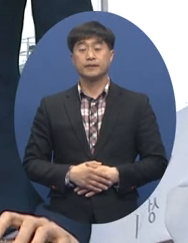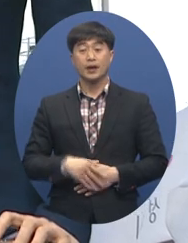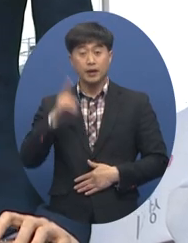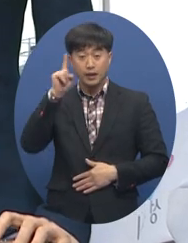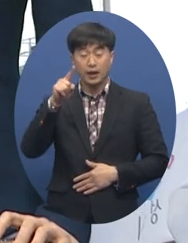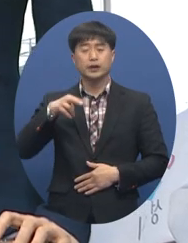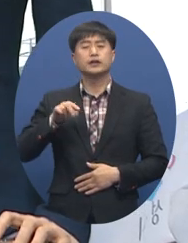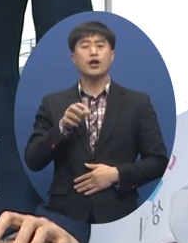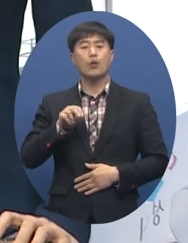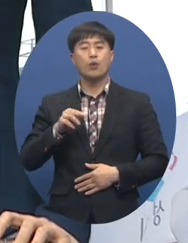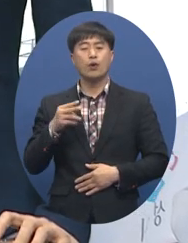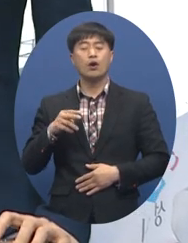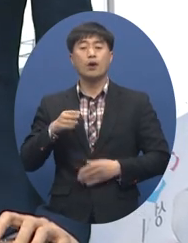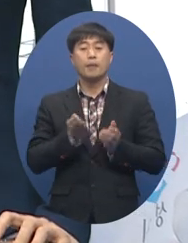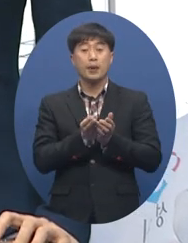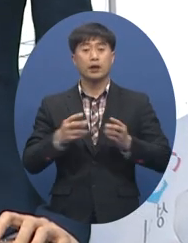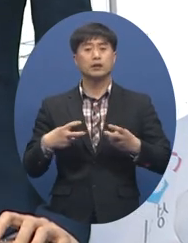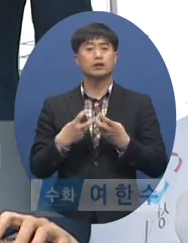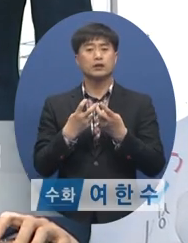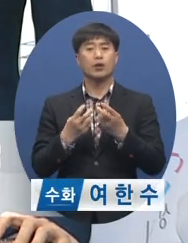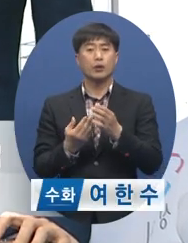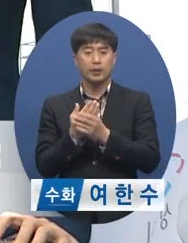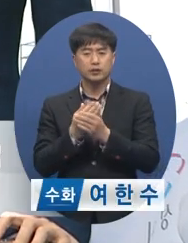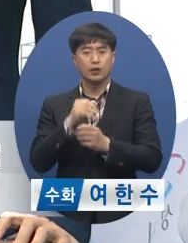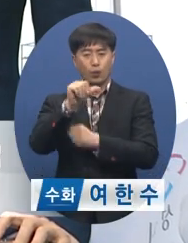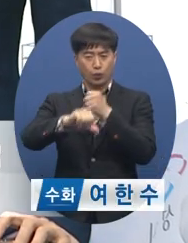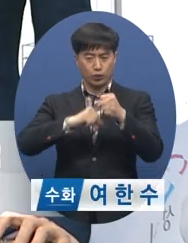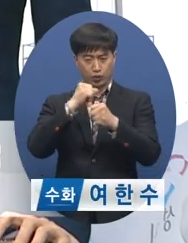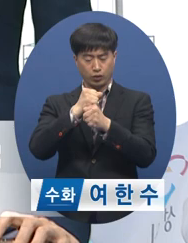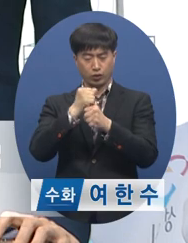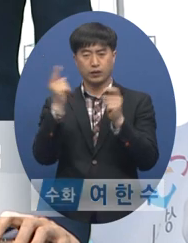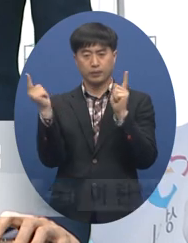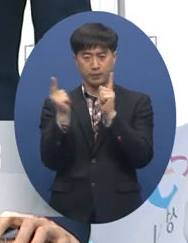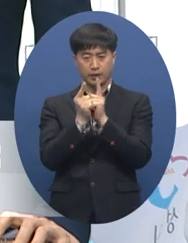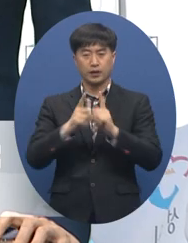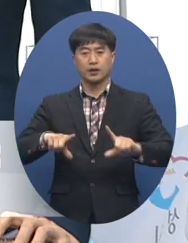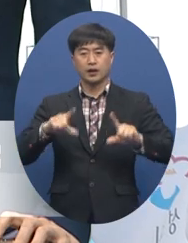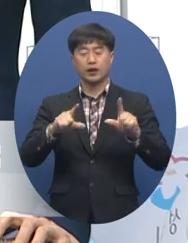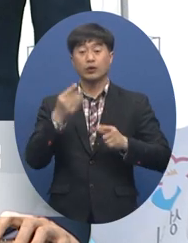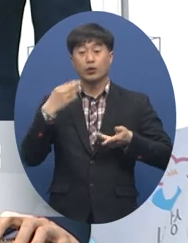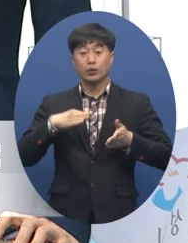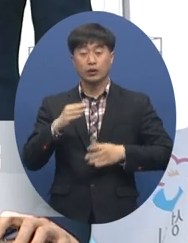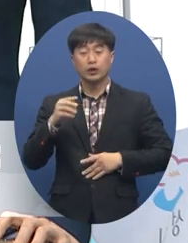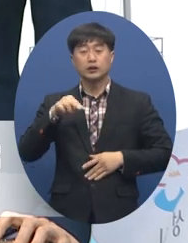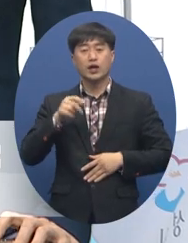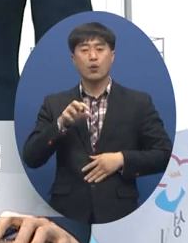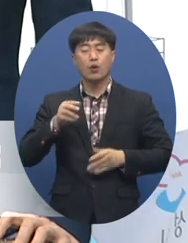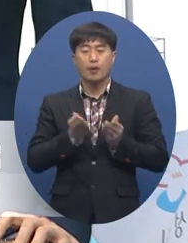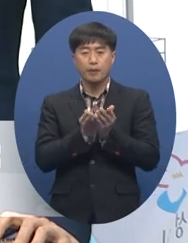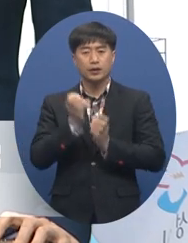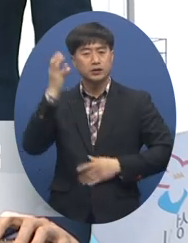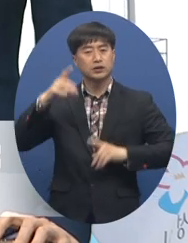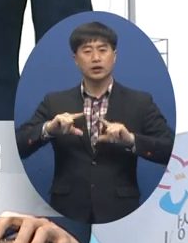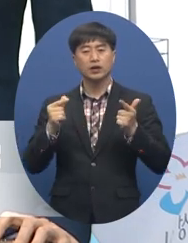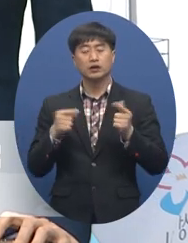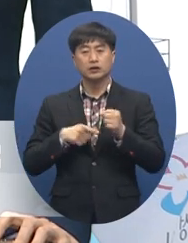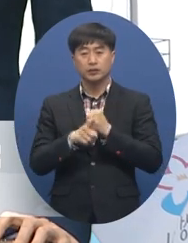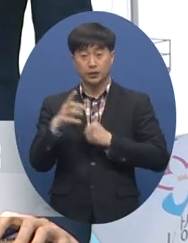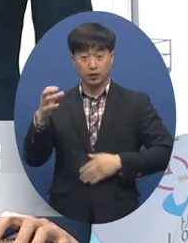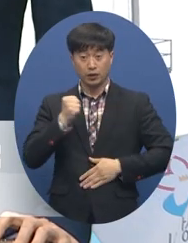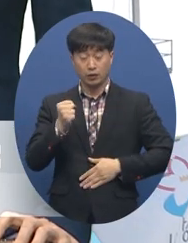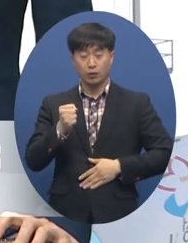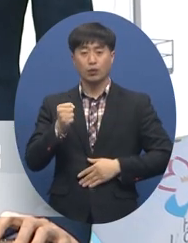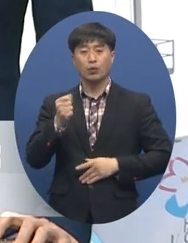내일의 세월호 참사가 일어난 지 꼭 보 주기가 되는 날입니다 경기도는 세워 룰을 잊지 않겠다는 의미로 도청사 의